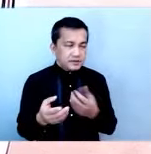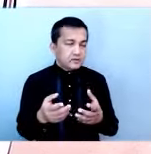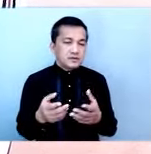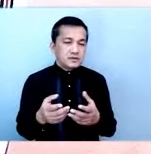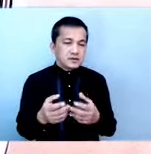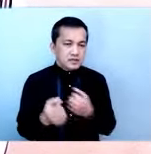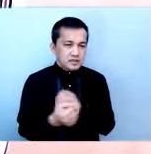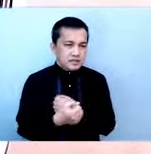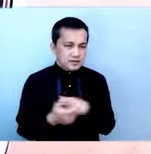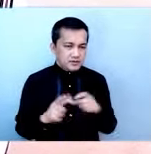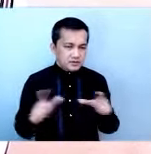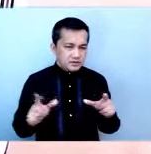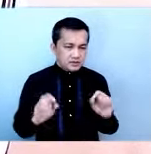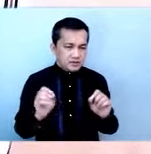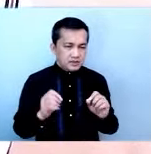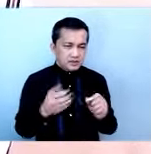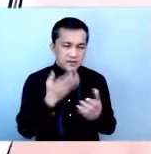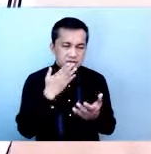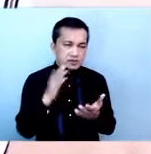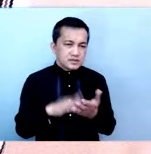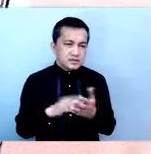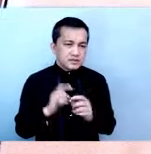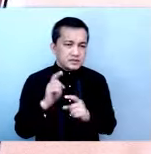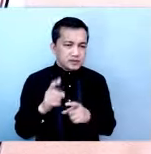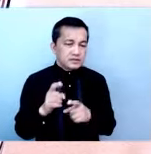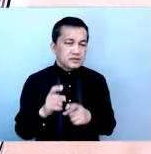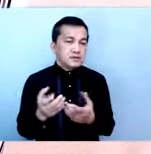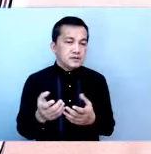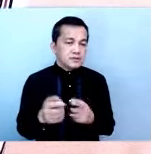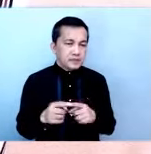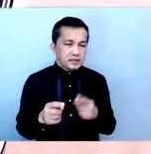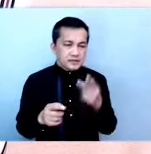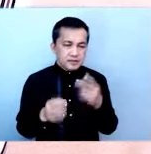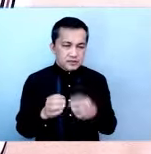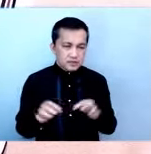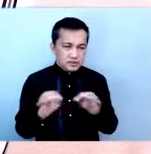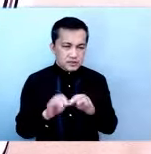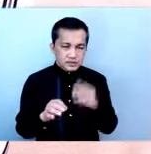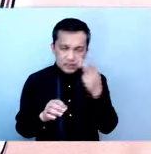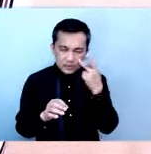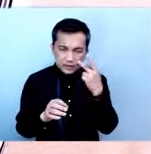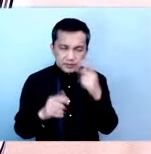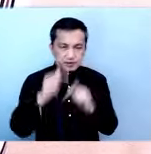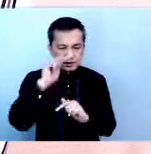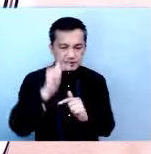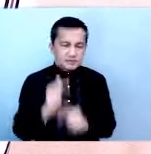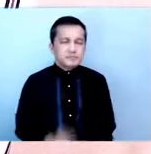wala namang masama sa pagbibigay ng regalo, pero kailangan alamin mo rin yung limitasyon mo. Kasi